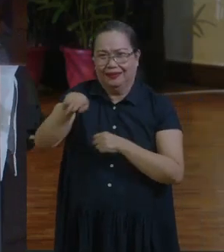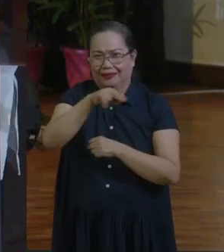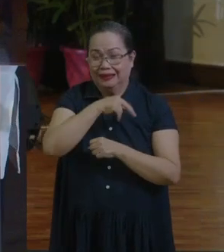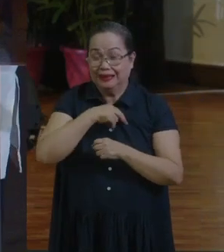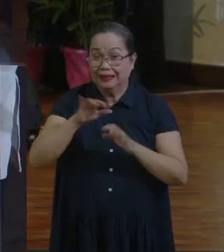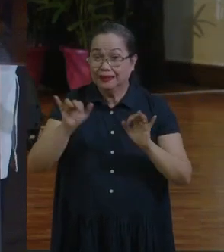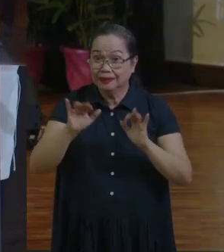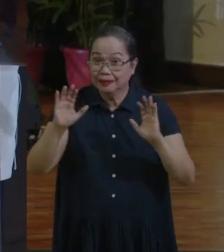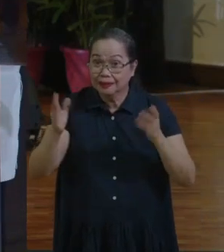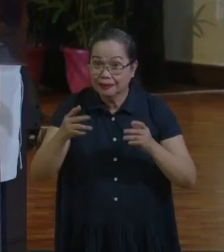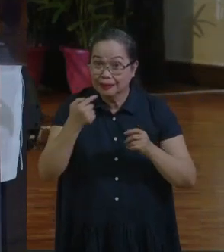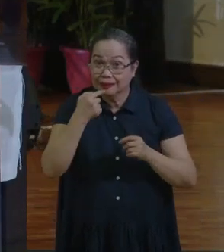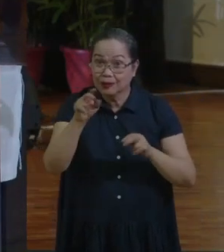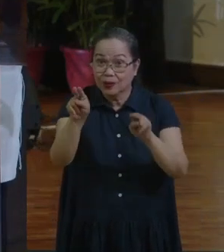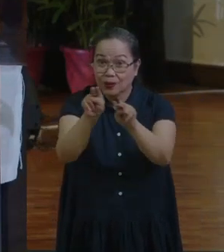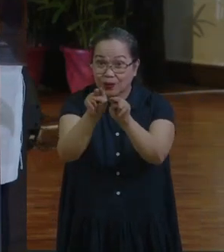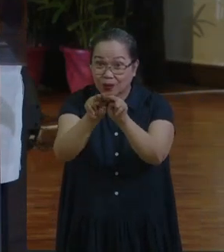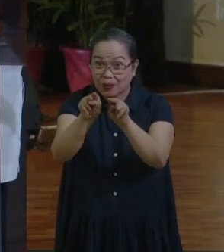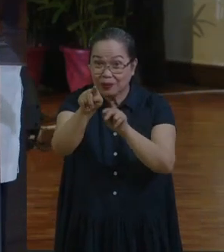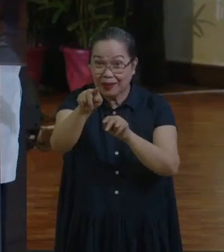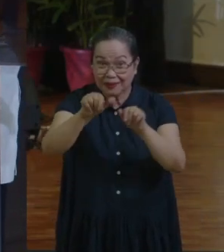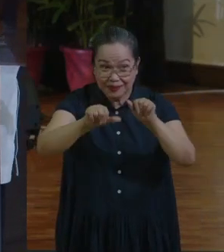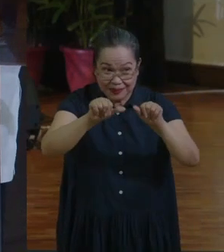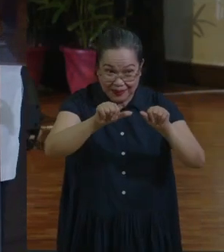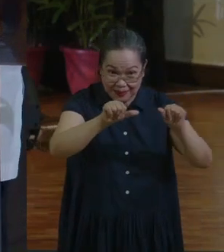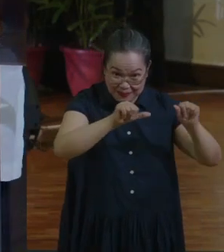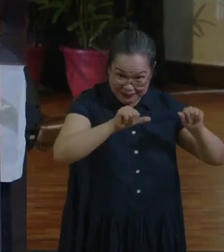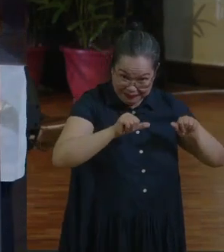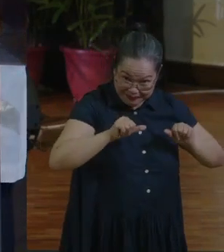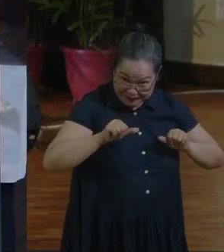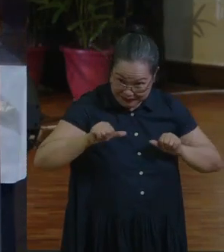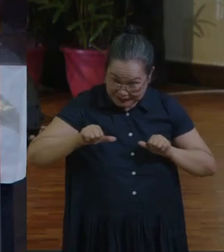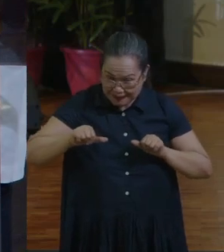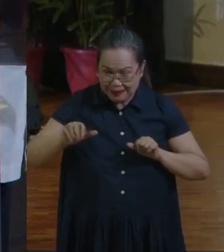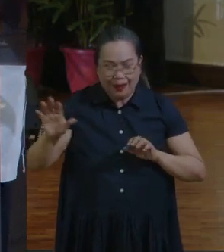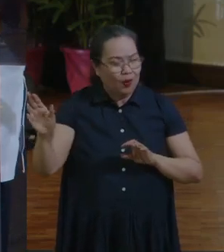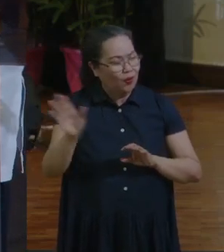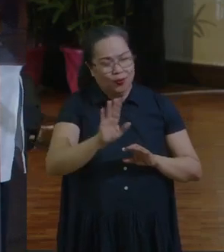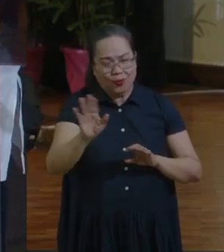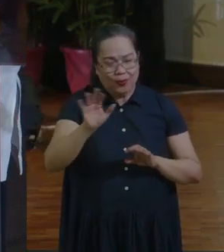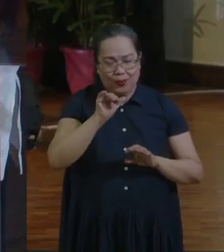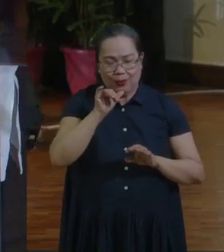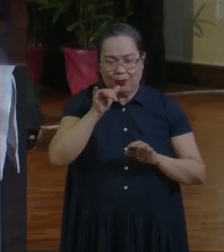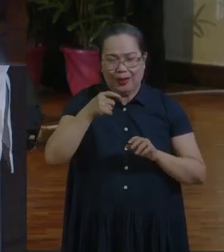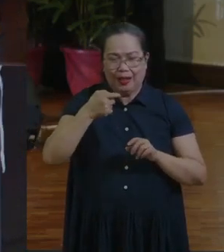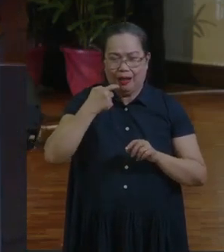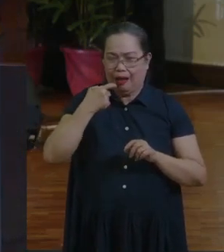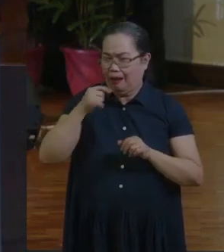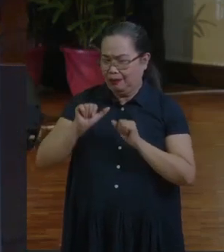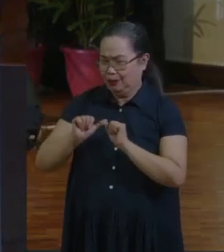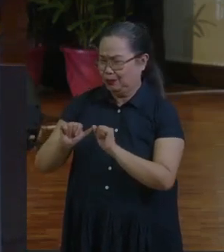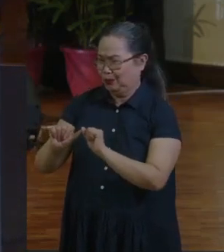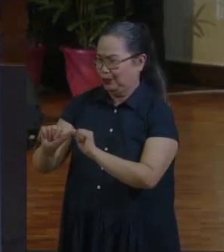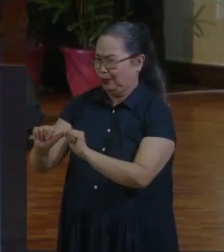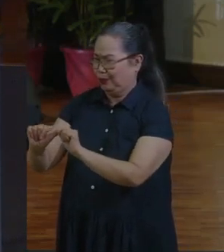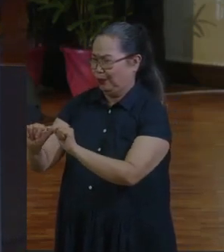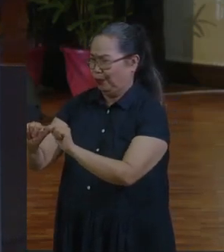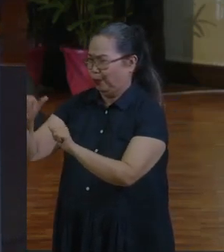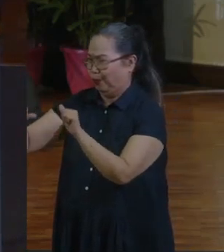kanina, bagaman normal ang mag-alinlangan, hindi tayo dapat manatili sa